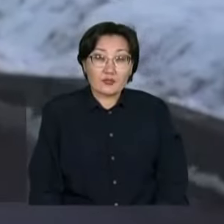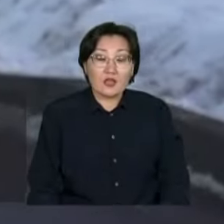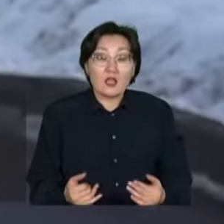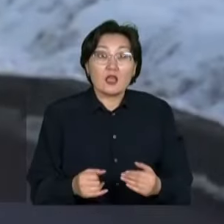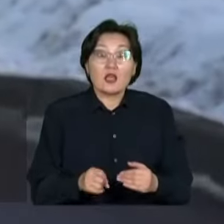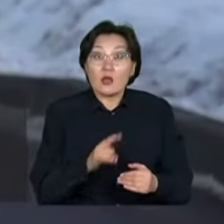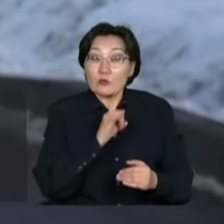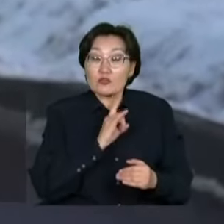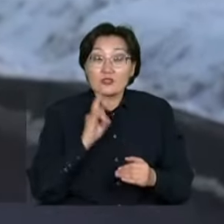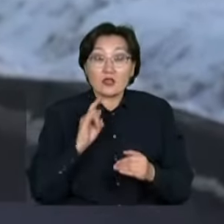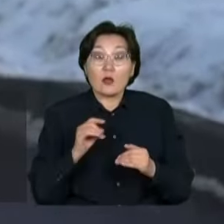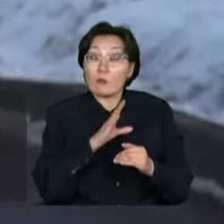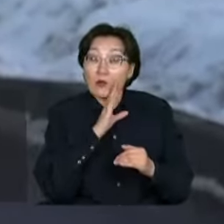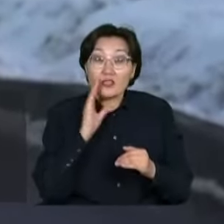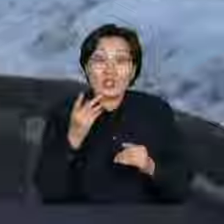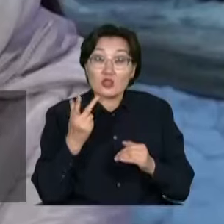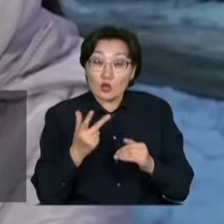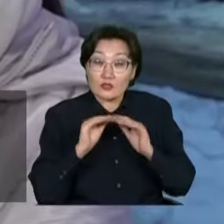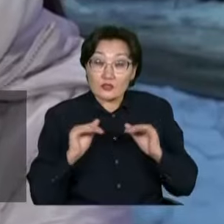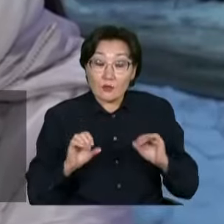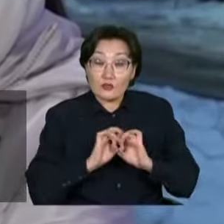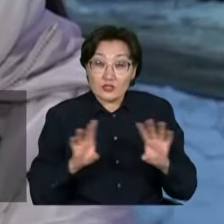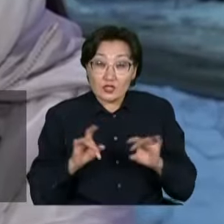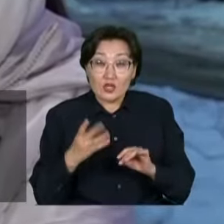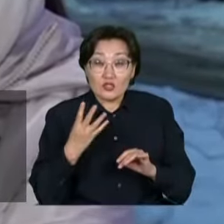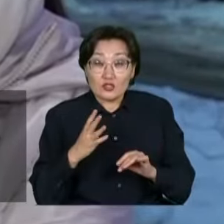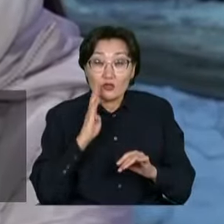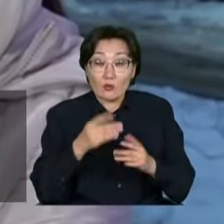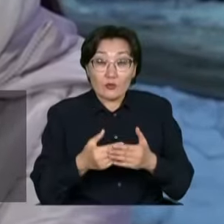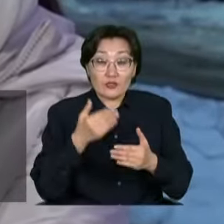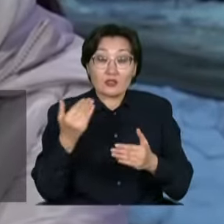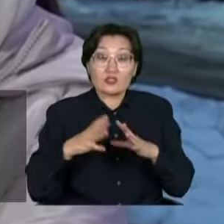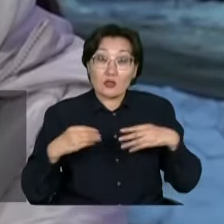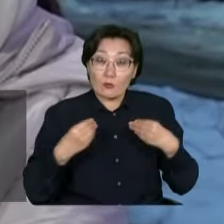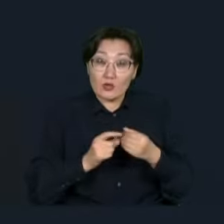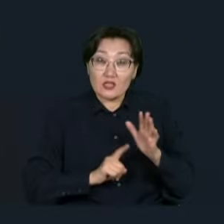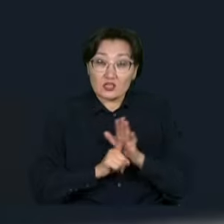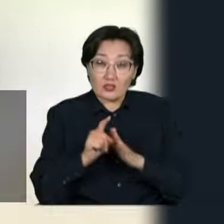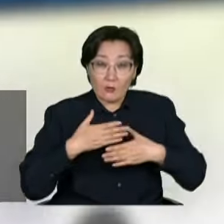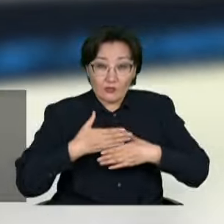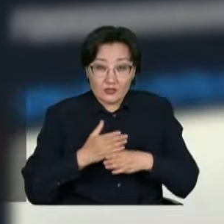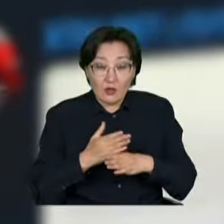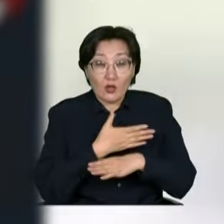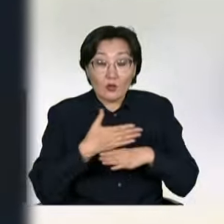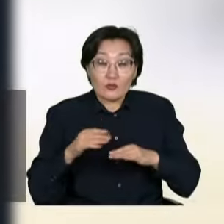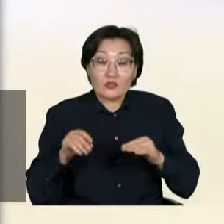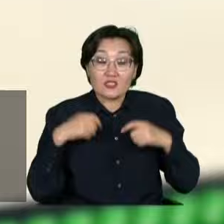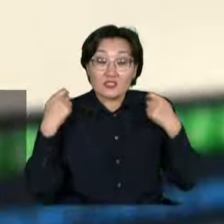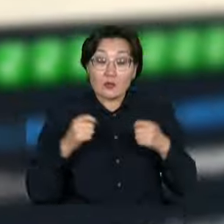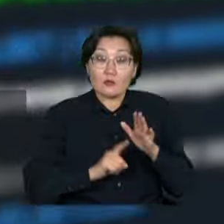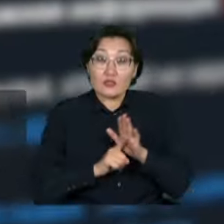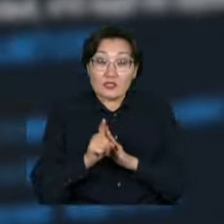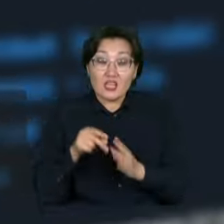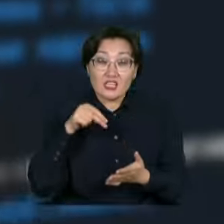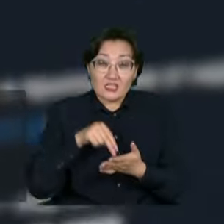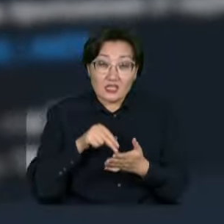Динара Альжанова – мать троих детей. Женщина рассказывает, 4 года назад в их семье начался разлад. После свадьбы супруг начал увлекаться